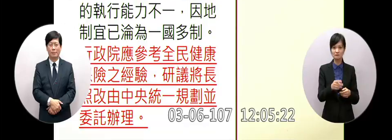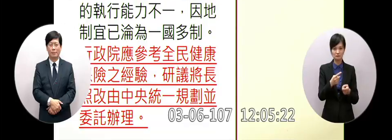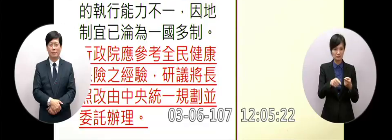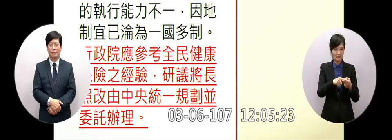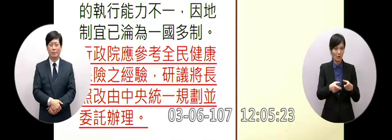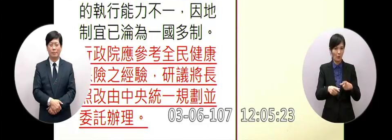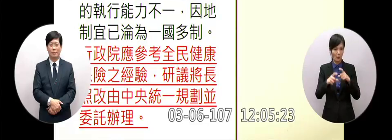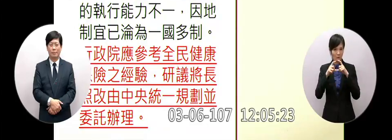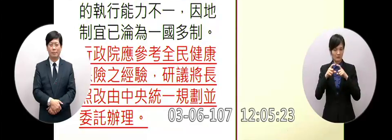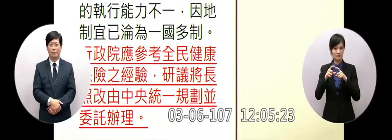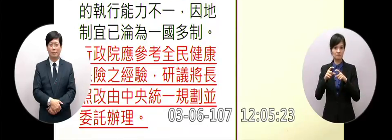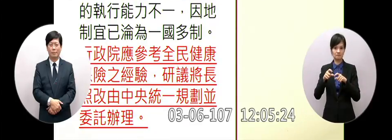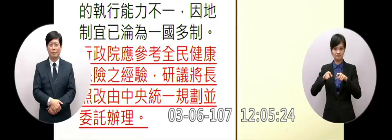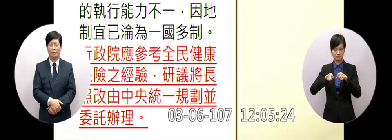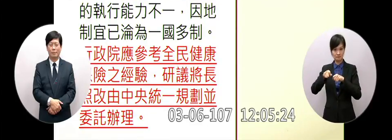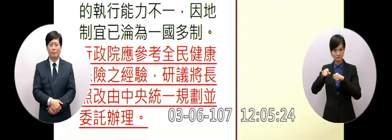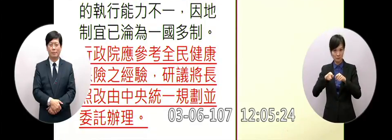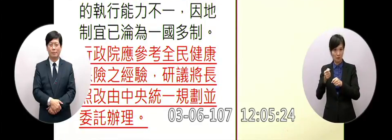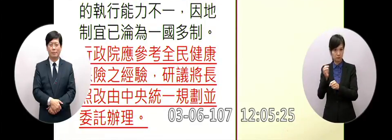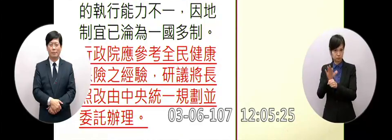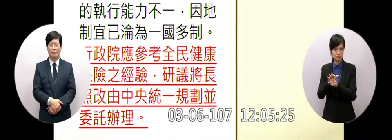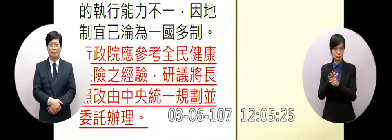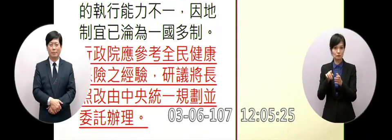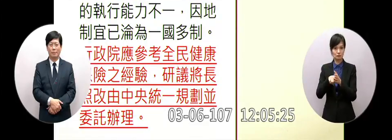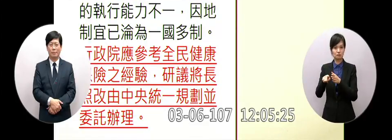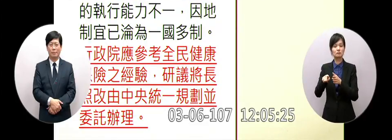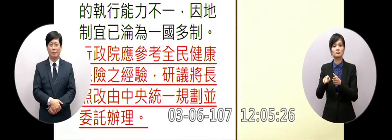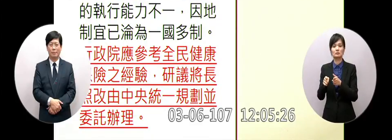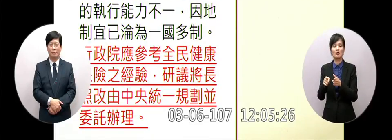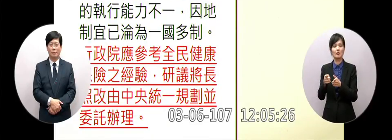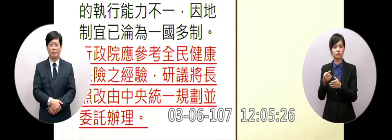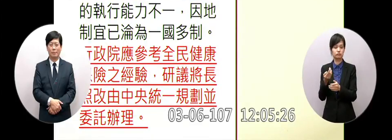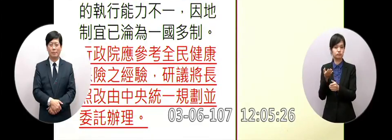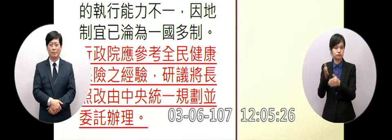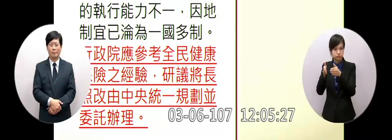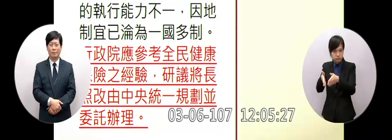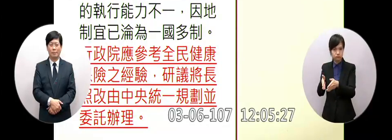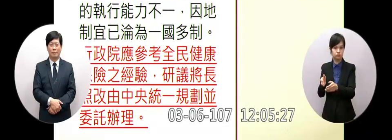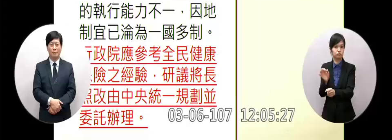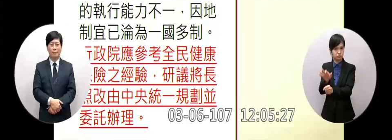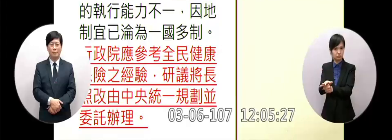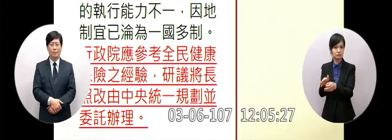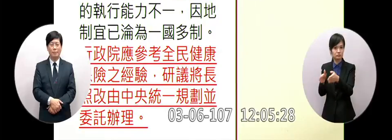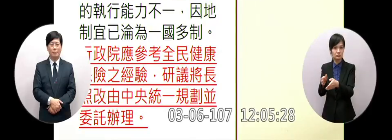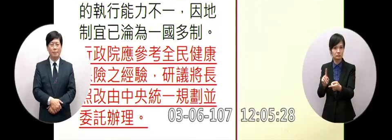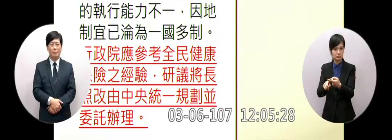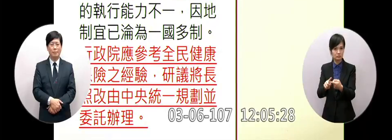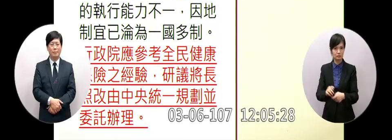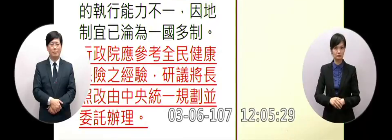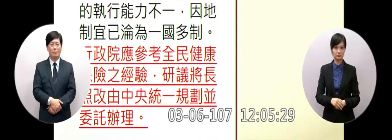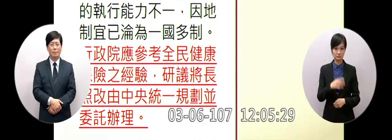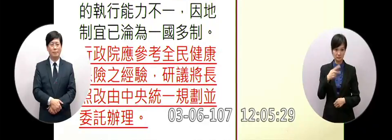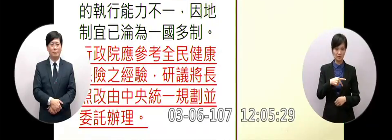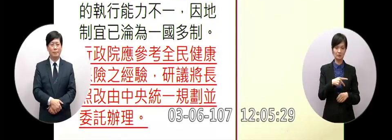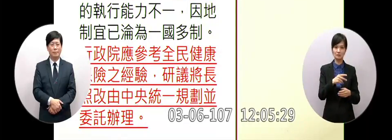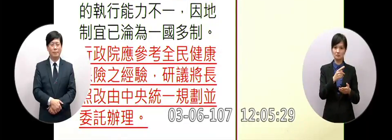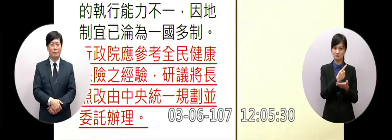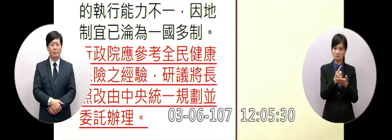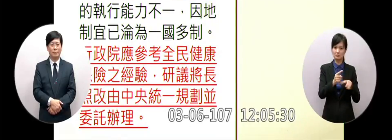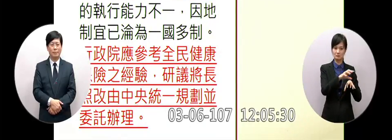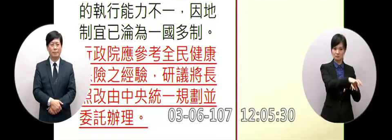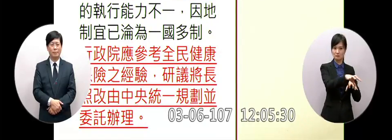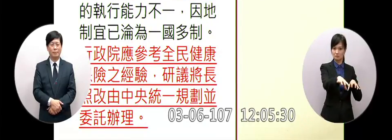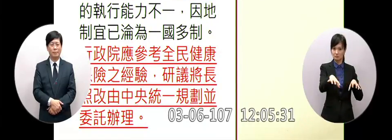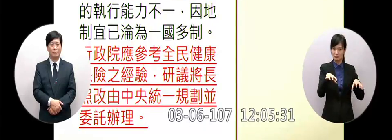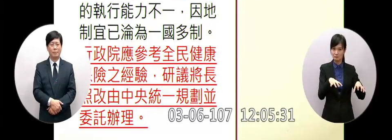划型补助的，就是说专款专用。那第二个部分的话。各县市地方的就是说长照执行的能力不一样，我们现在